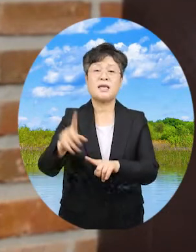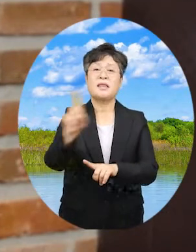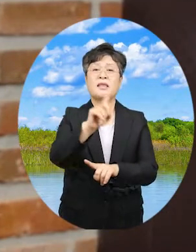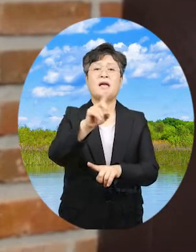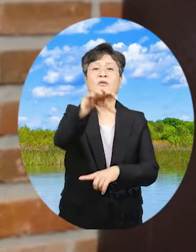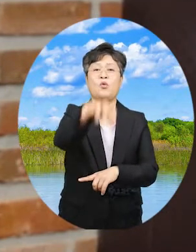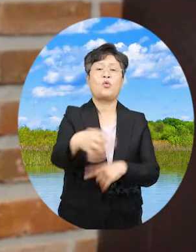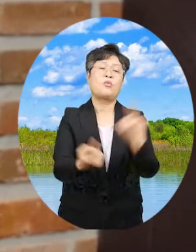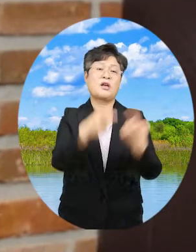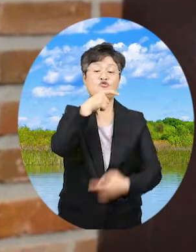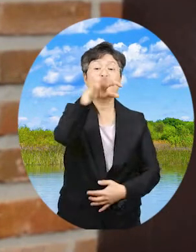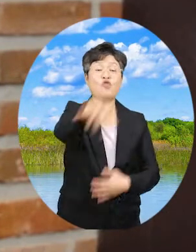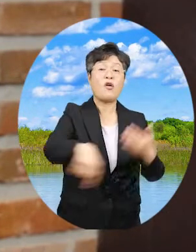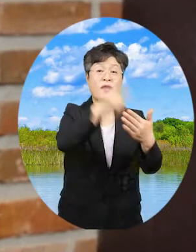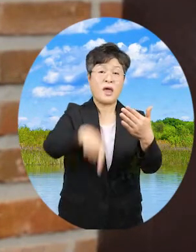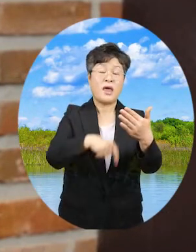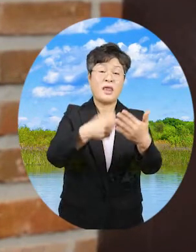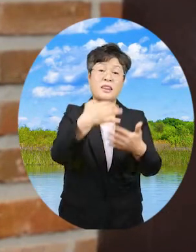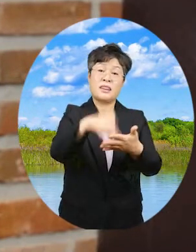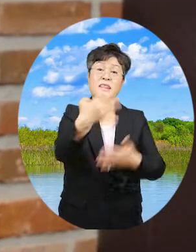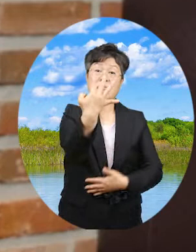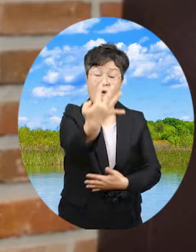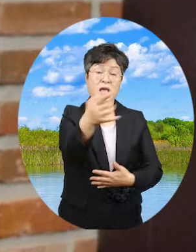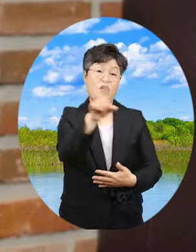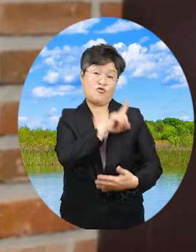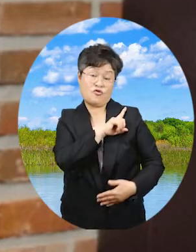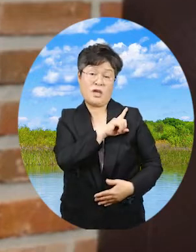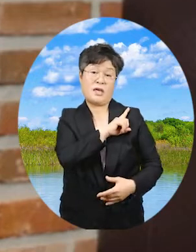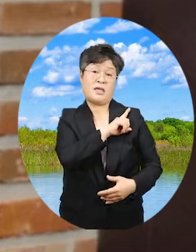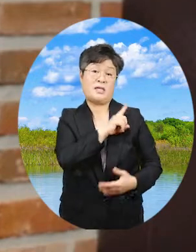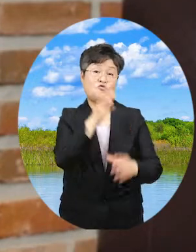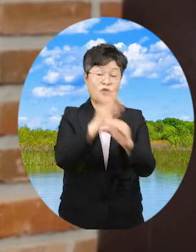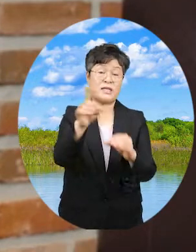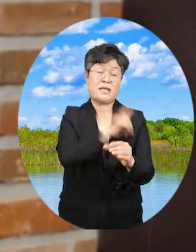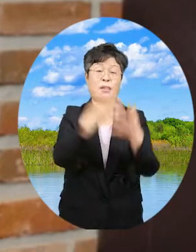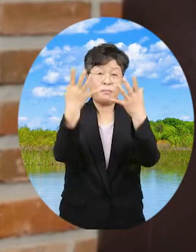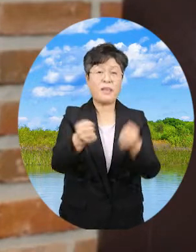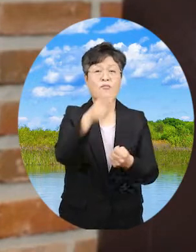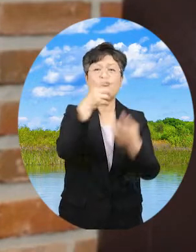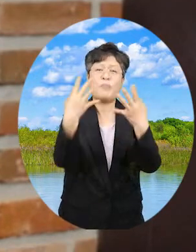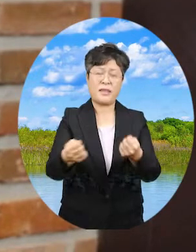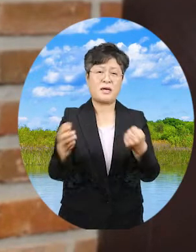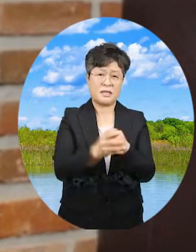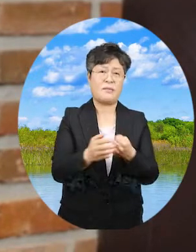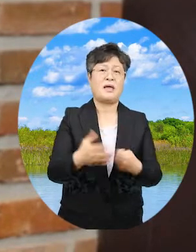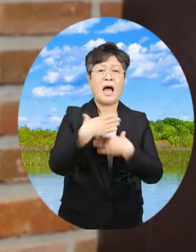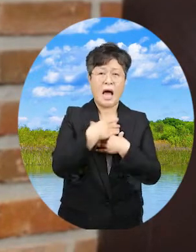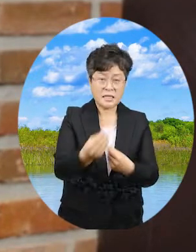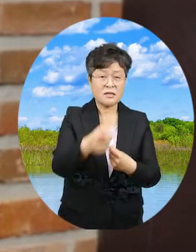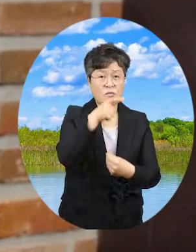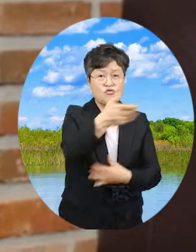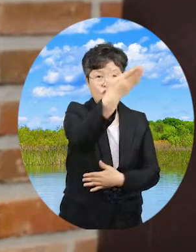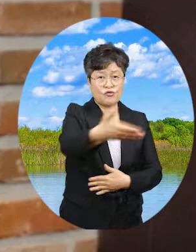수량이 많았었던 거예요. 그래서 원천 신대저수지, 원천저수지 여기서부터 물을 안정되게